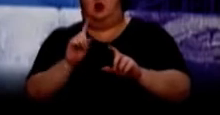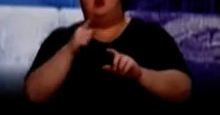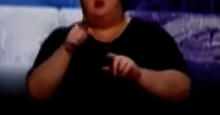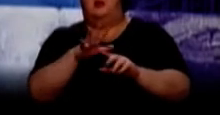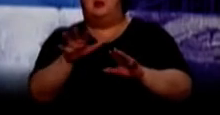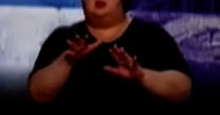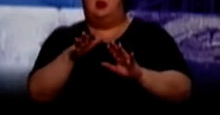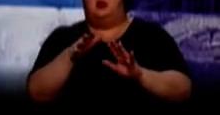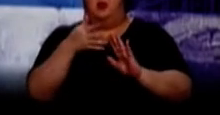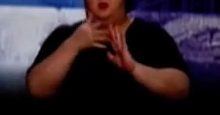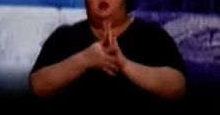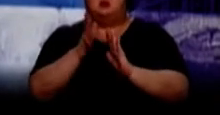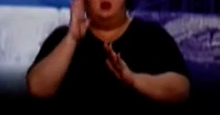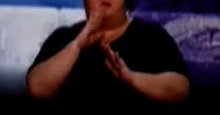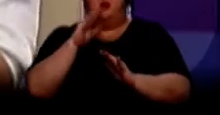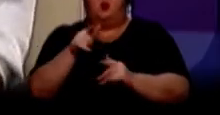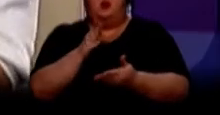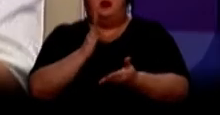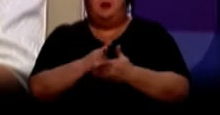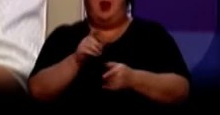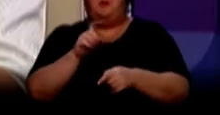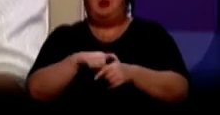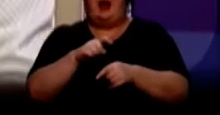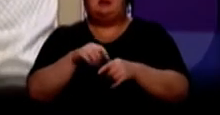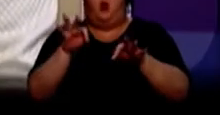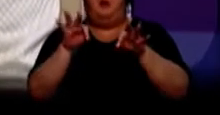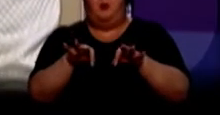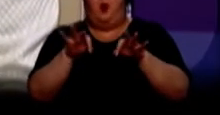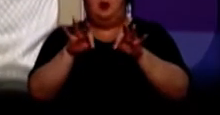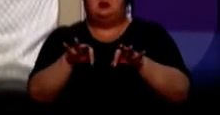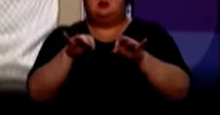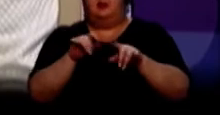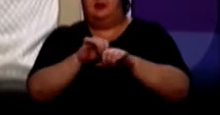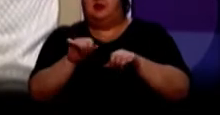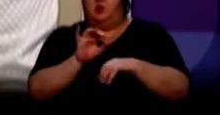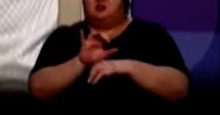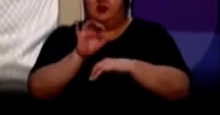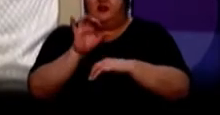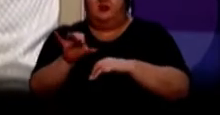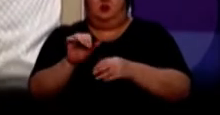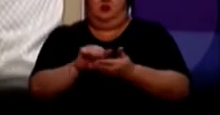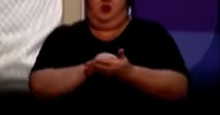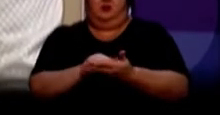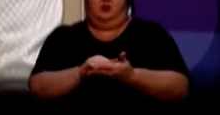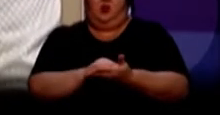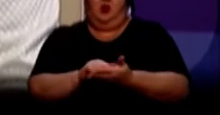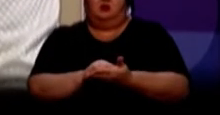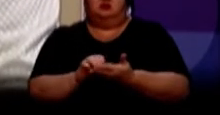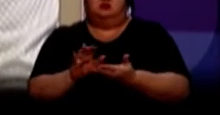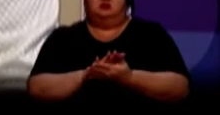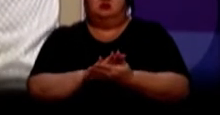не пропускають вологу? Тому що там є пластикове покриття, і тому їх не можна відправляти в макулатуру. Так, так